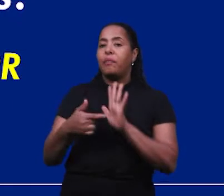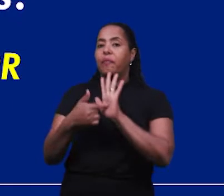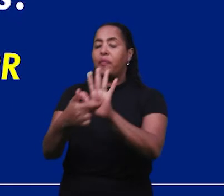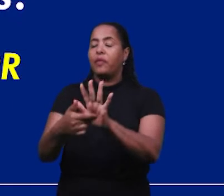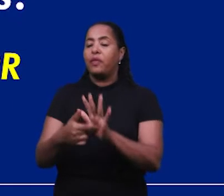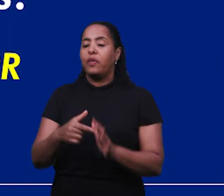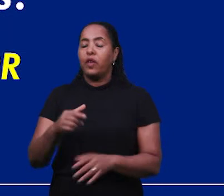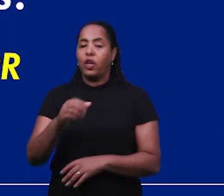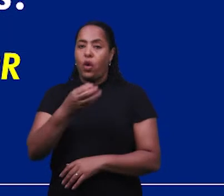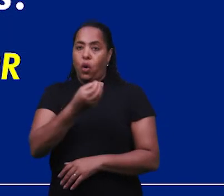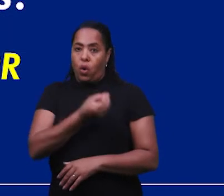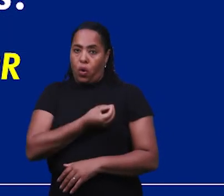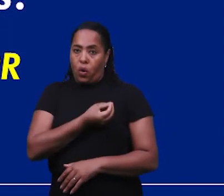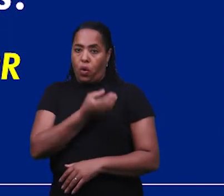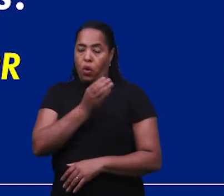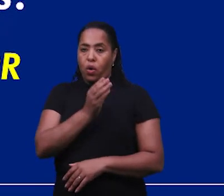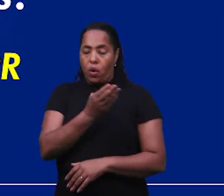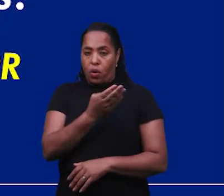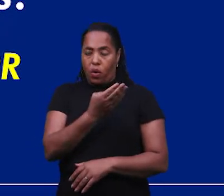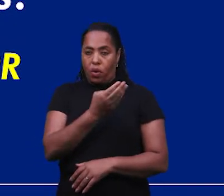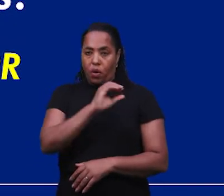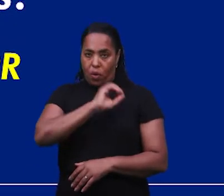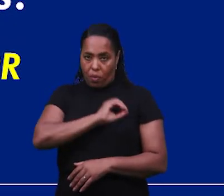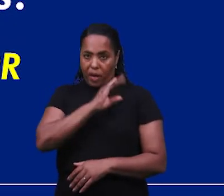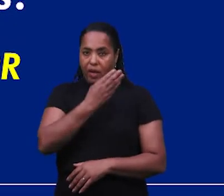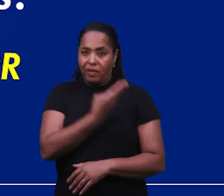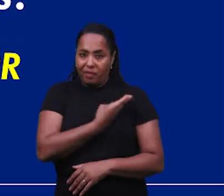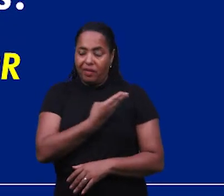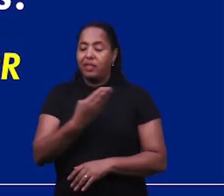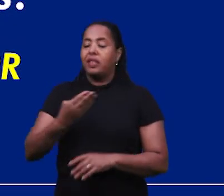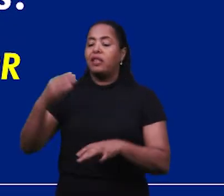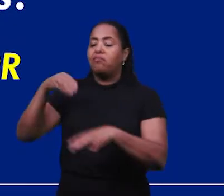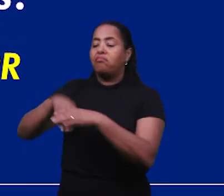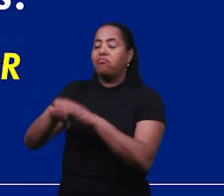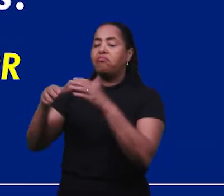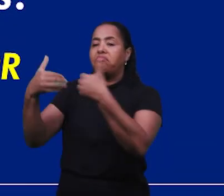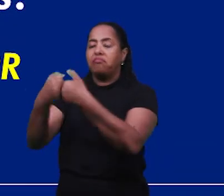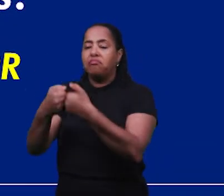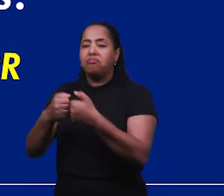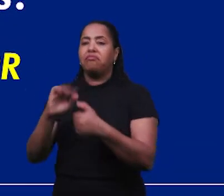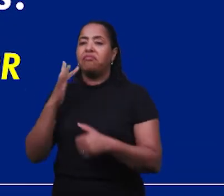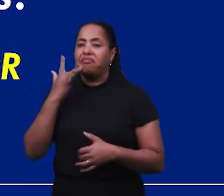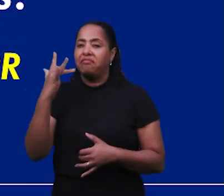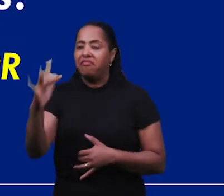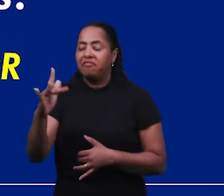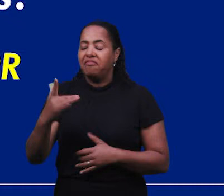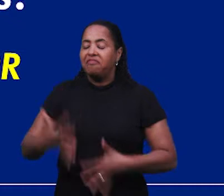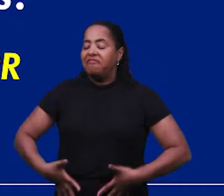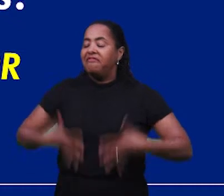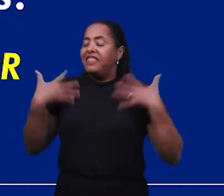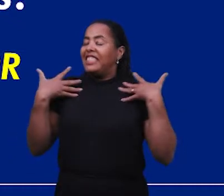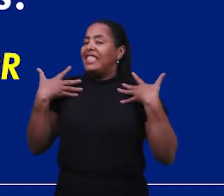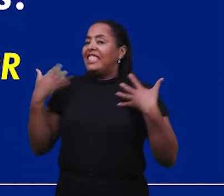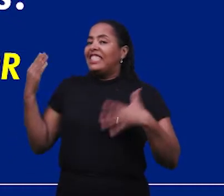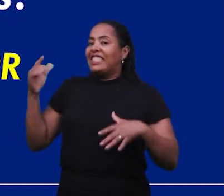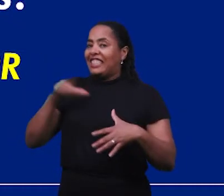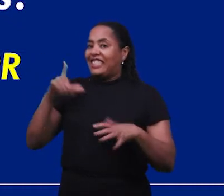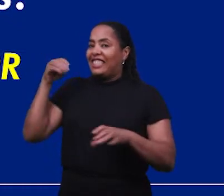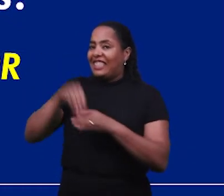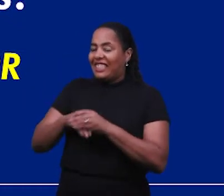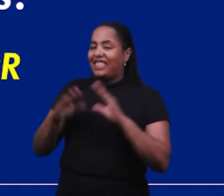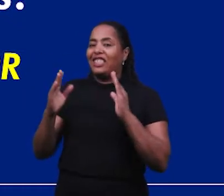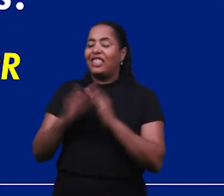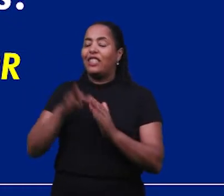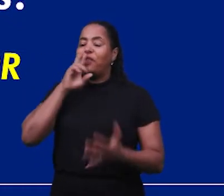dit: Obed-Édom a gardé l'arche avec crainte en donnant la valeur au privilège de l'avoir chez lui. Le résultat, c'est que Obed-Édom